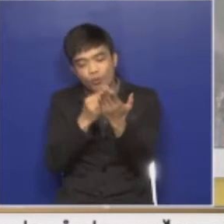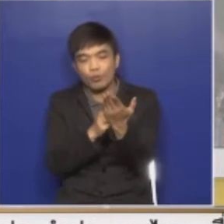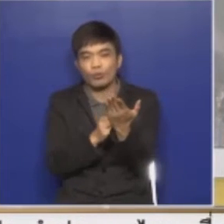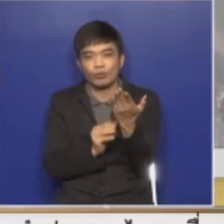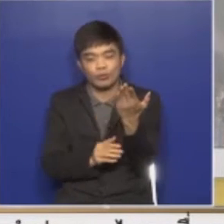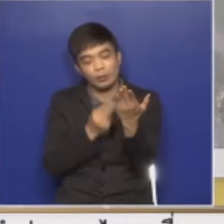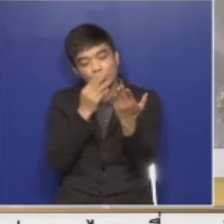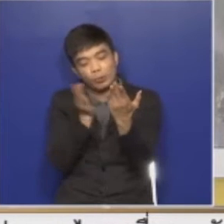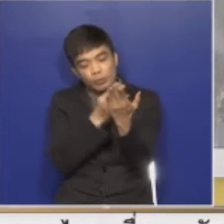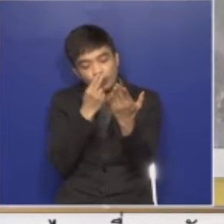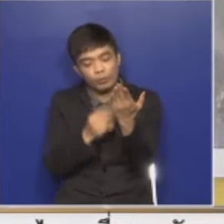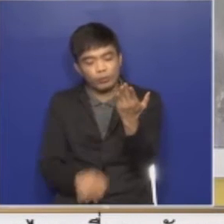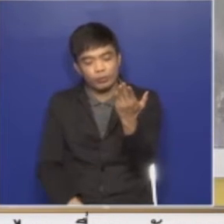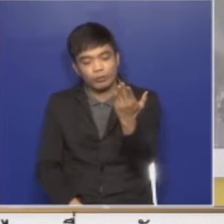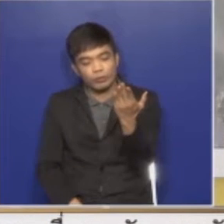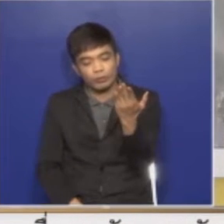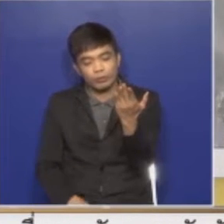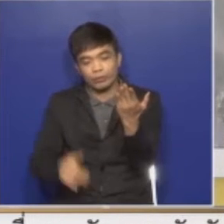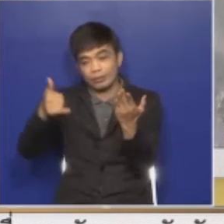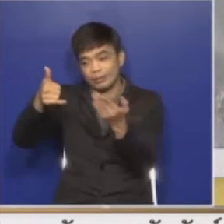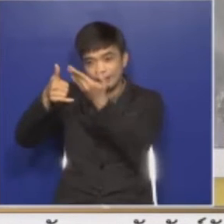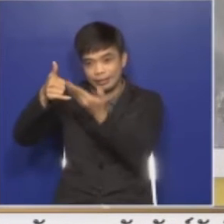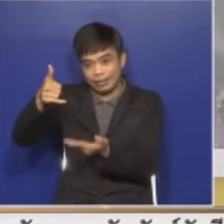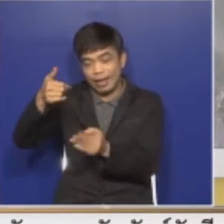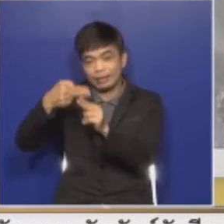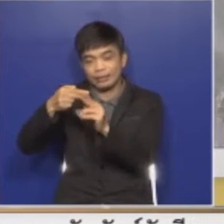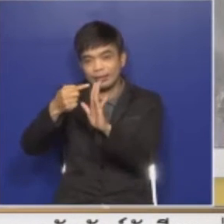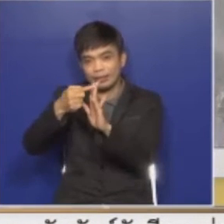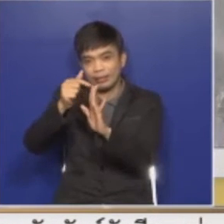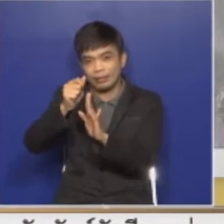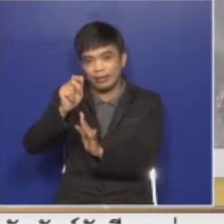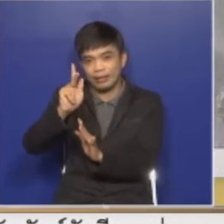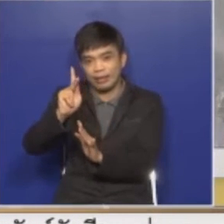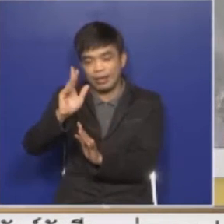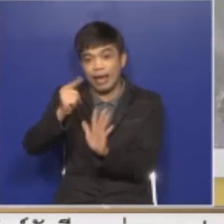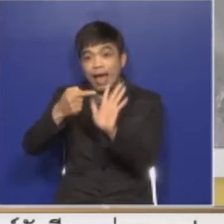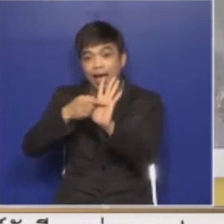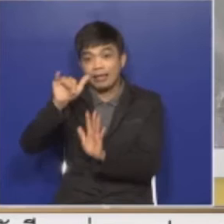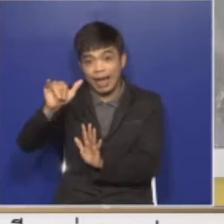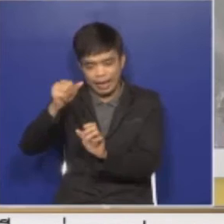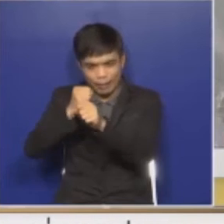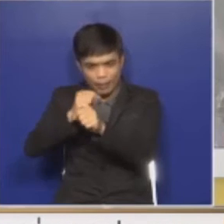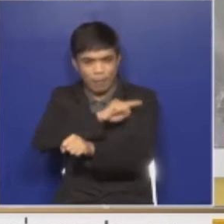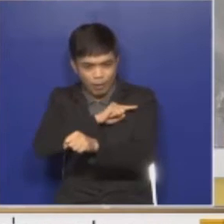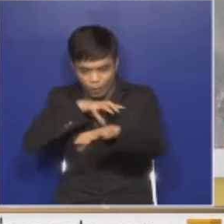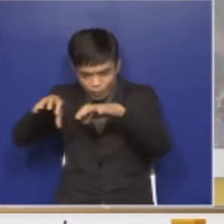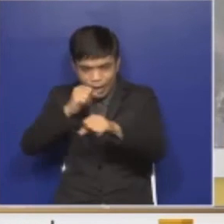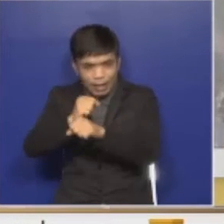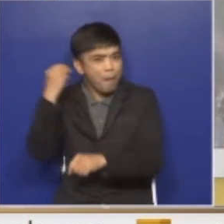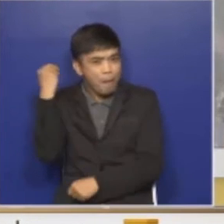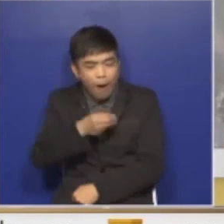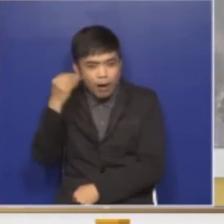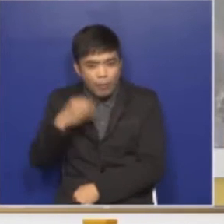ก็เด็กขออภัยในน้ำนะคะเอกชัยศรีวิลาศซึ่งทันทำเรื่องนี้มาตลอดผมติดตามเรื่องนี้มานะครับ